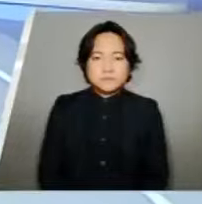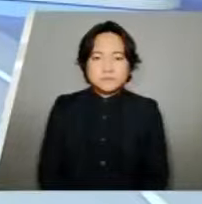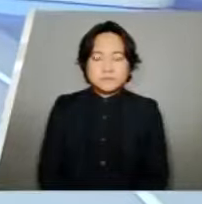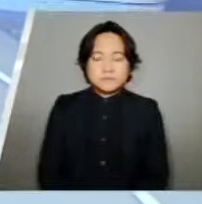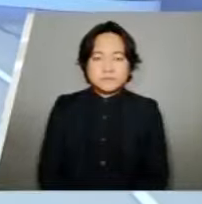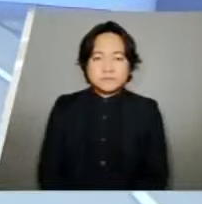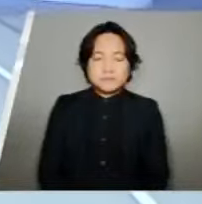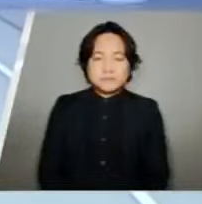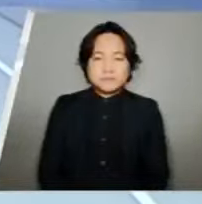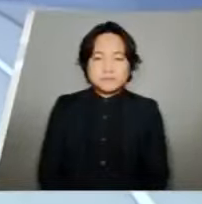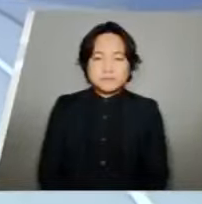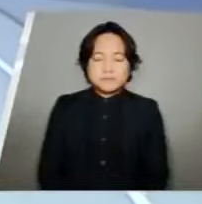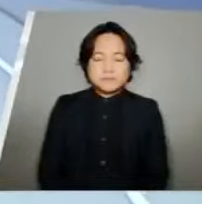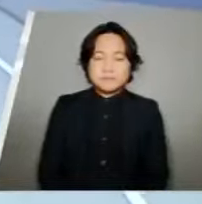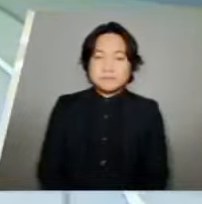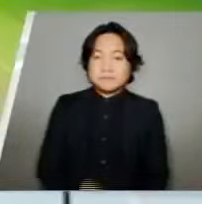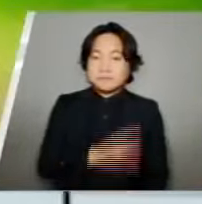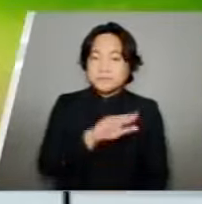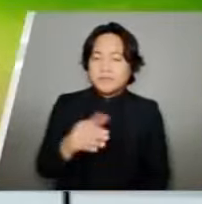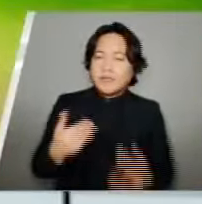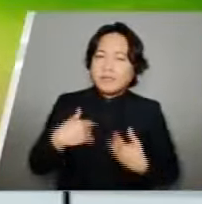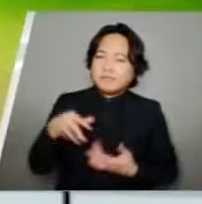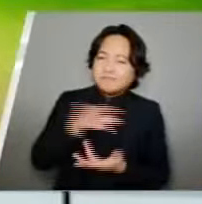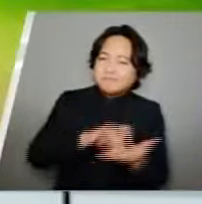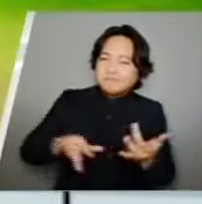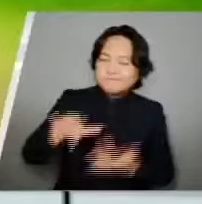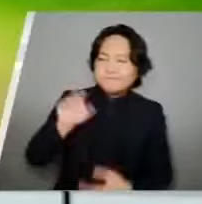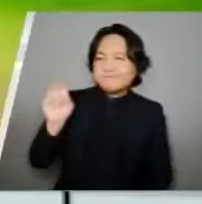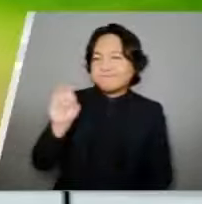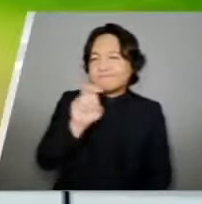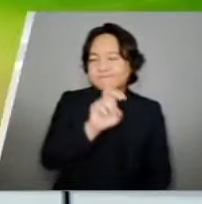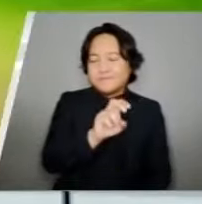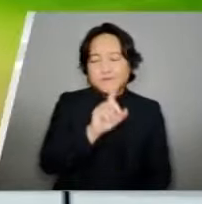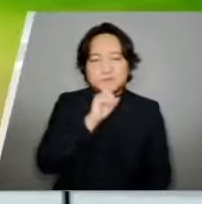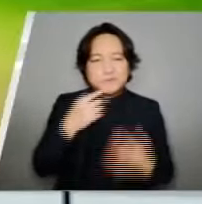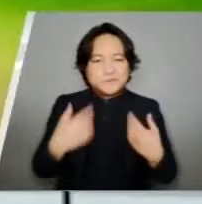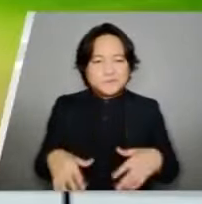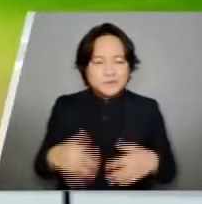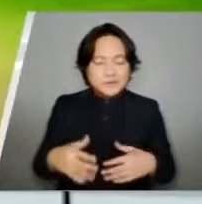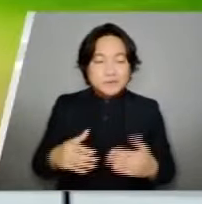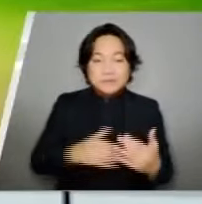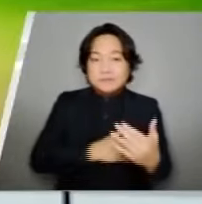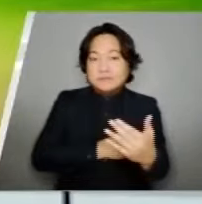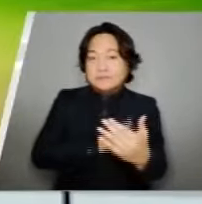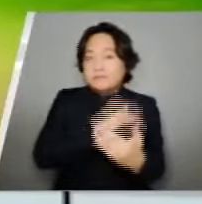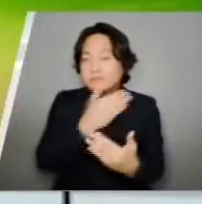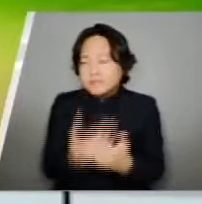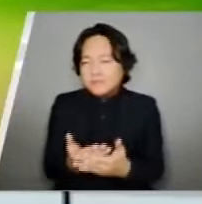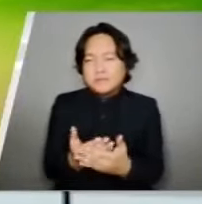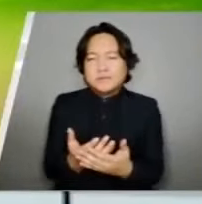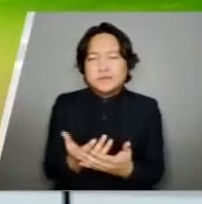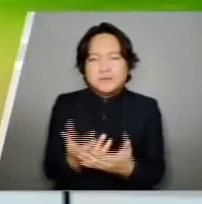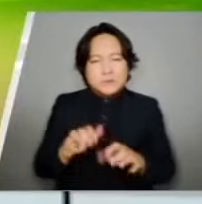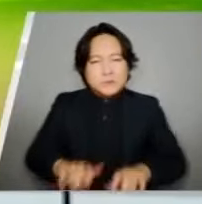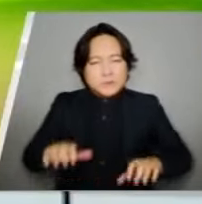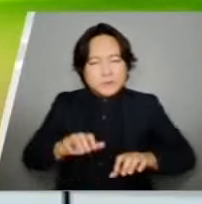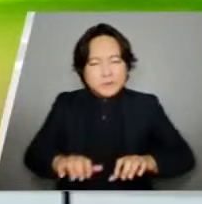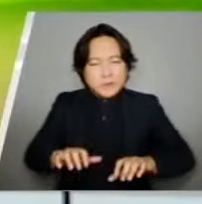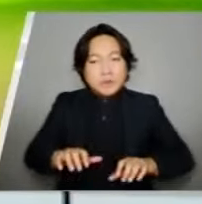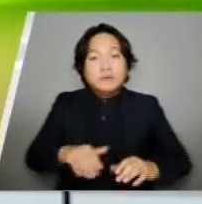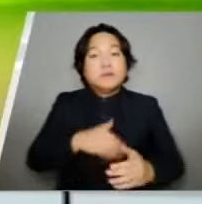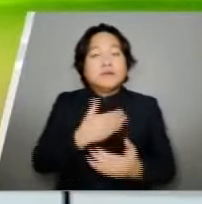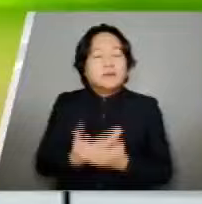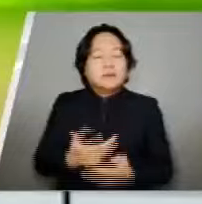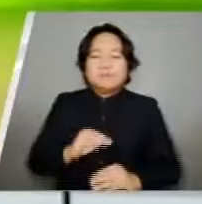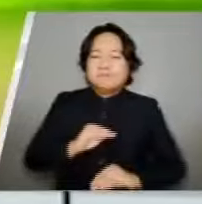May mga pasyalan na talagang effort ang lakaran, pero kapag narating naman ang destinasyon, aba, sulit na sulit. Pasyalan